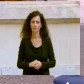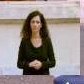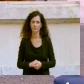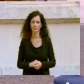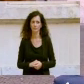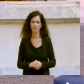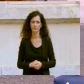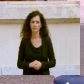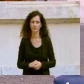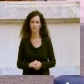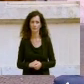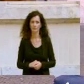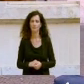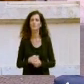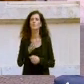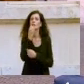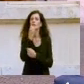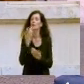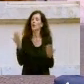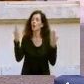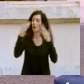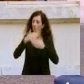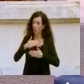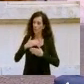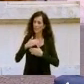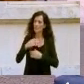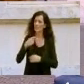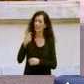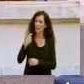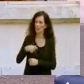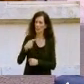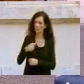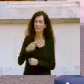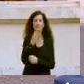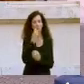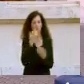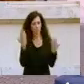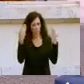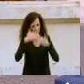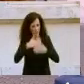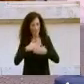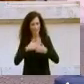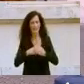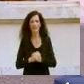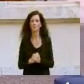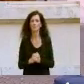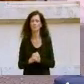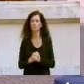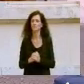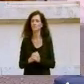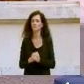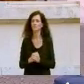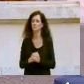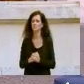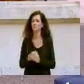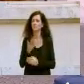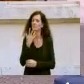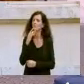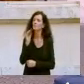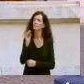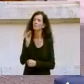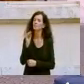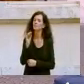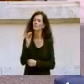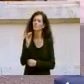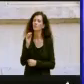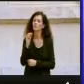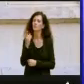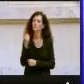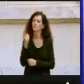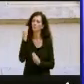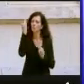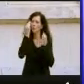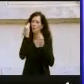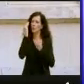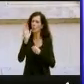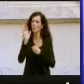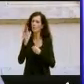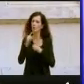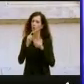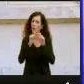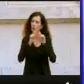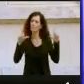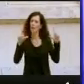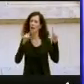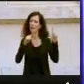buonasera presidente in serata le vorremmo chiedere un commento sulle immagini che abbiamo visto ieri dal